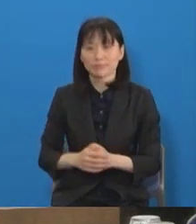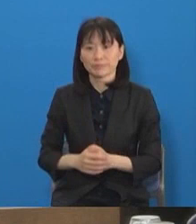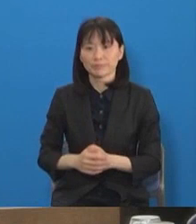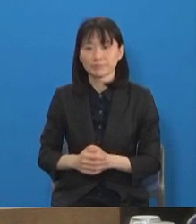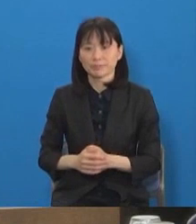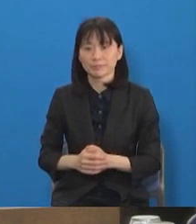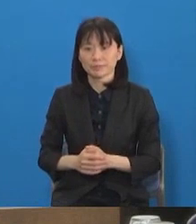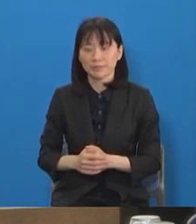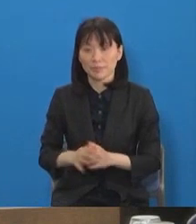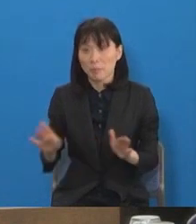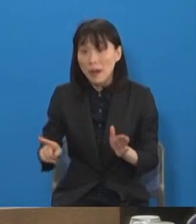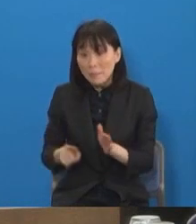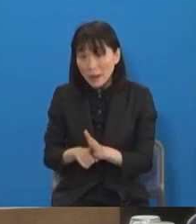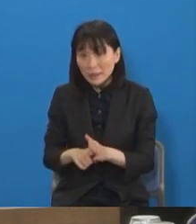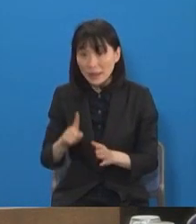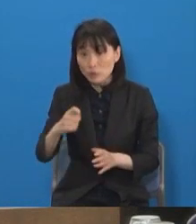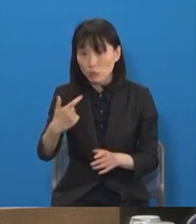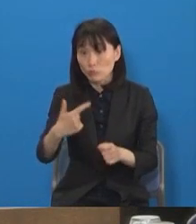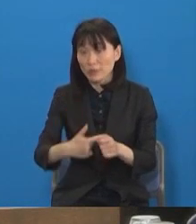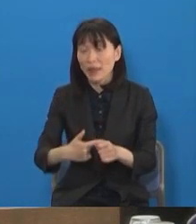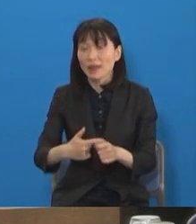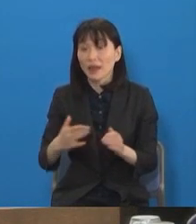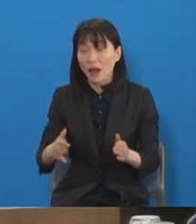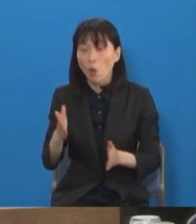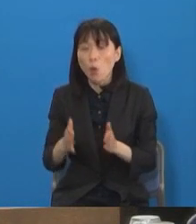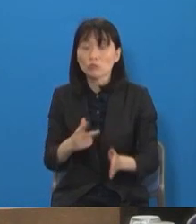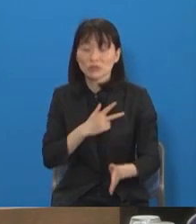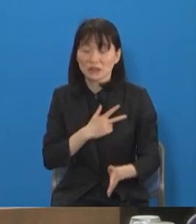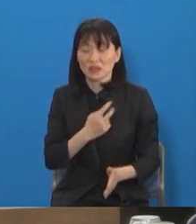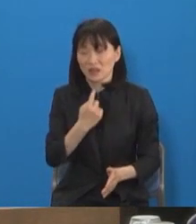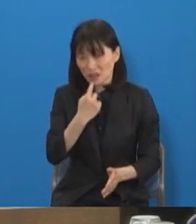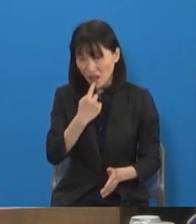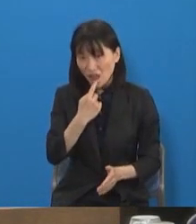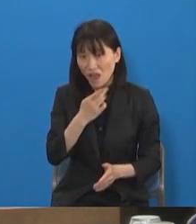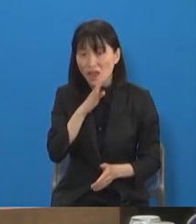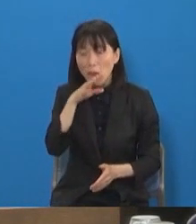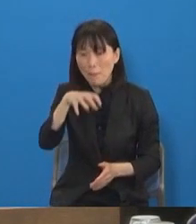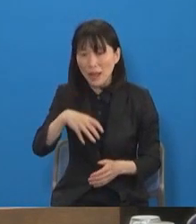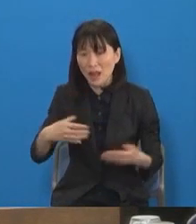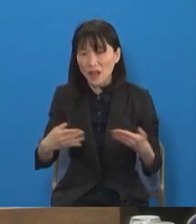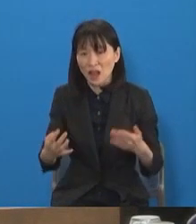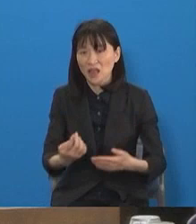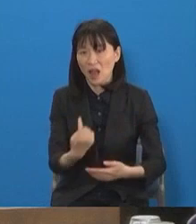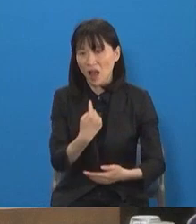私はこれまで16年間、保育士として保育の現場で勤